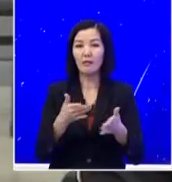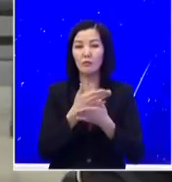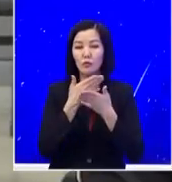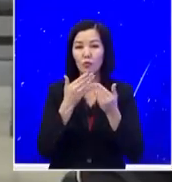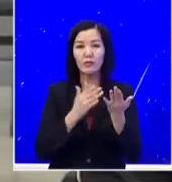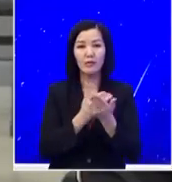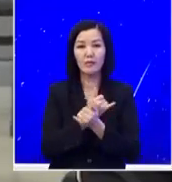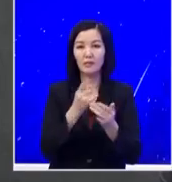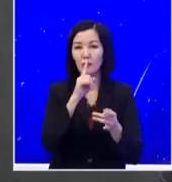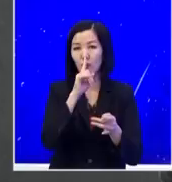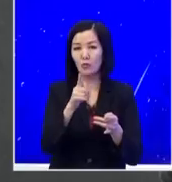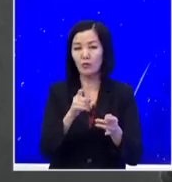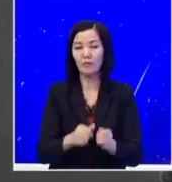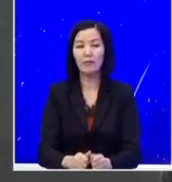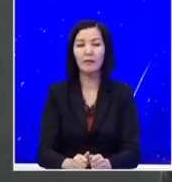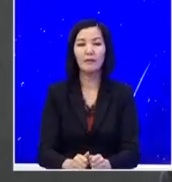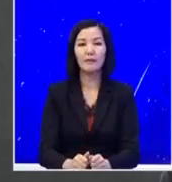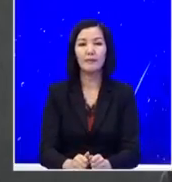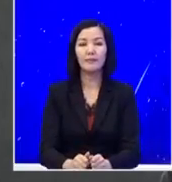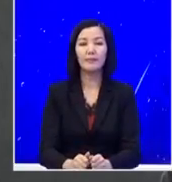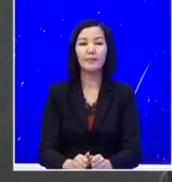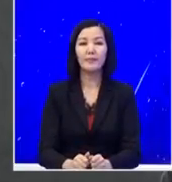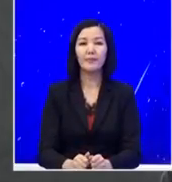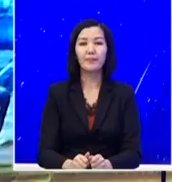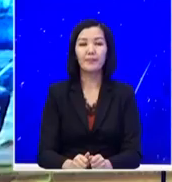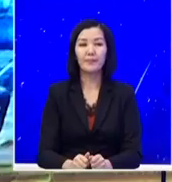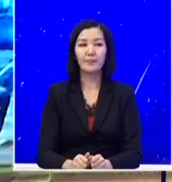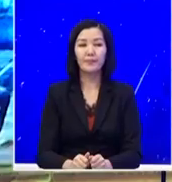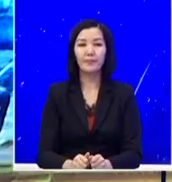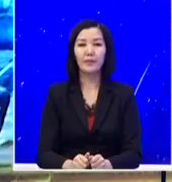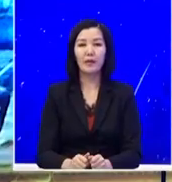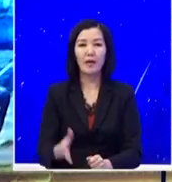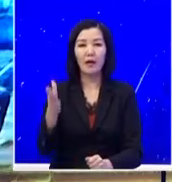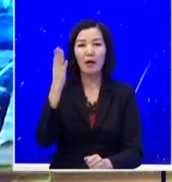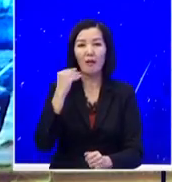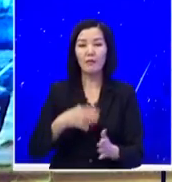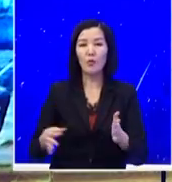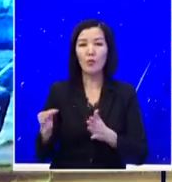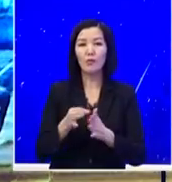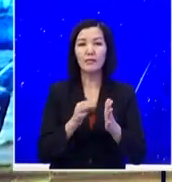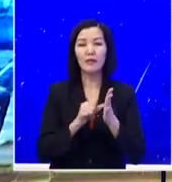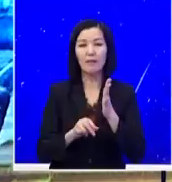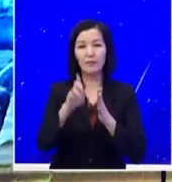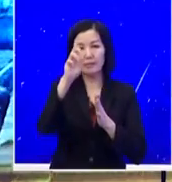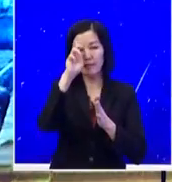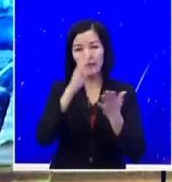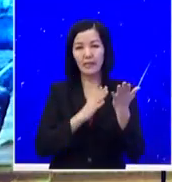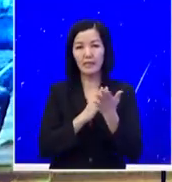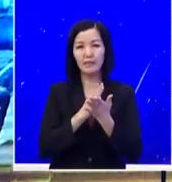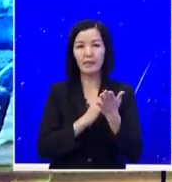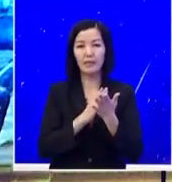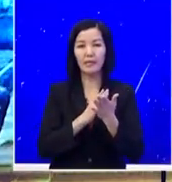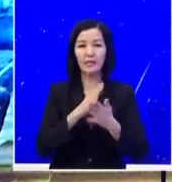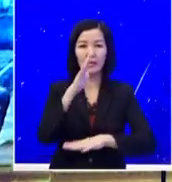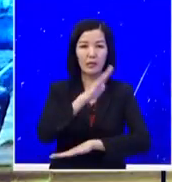көрсетілмейді. Меруерт Қыдырбайқызы, Әсет Бекбатыр, Жетісу телеарнасы. Алматы облысының 60 мемлекеттік